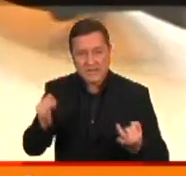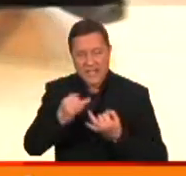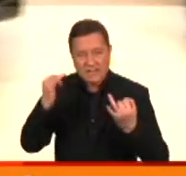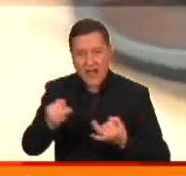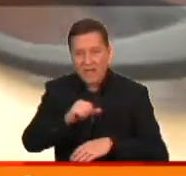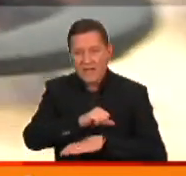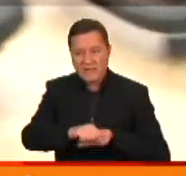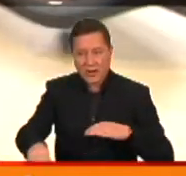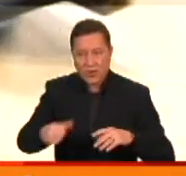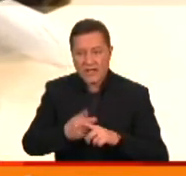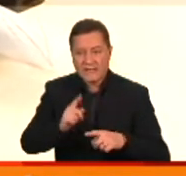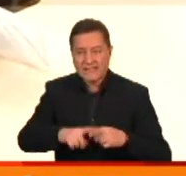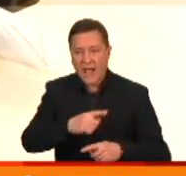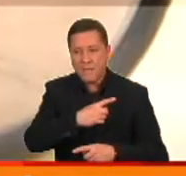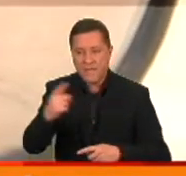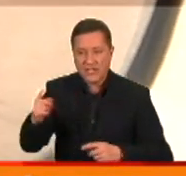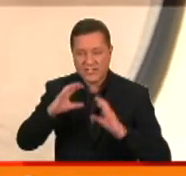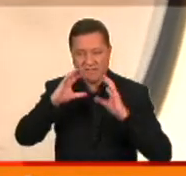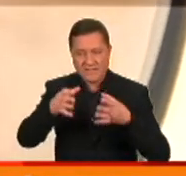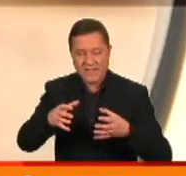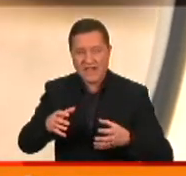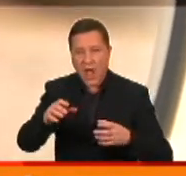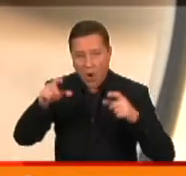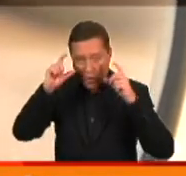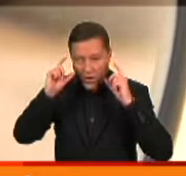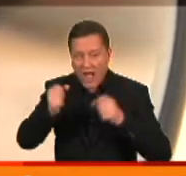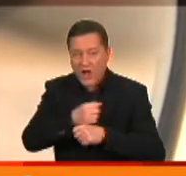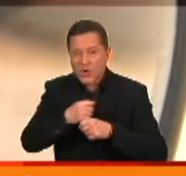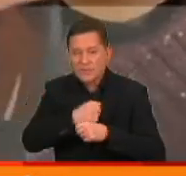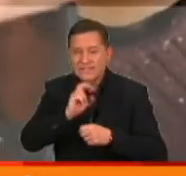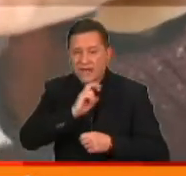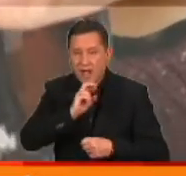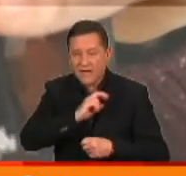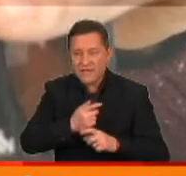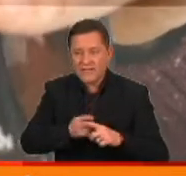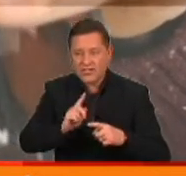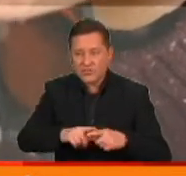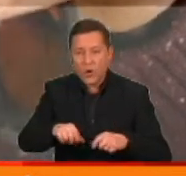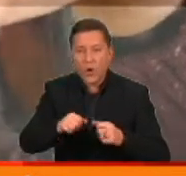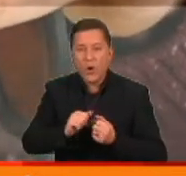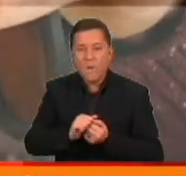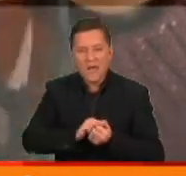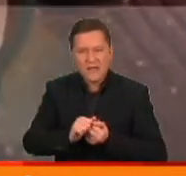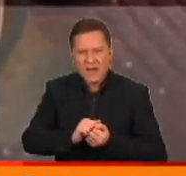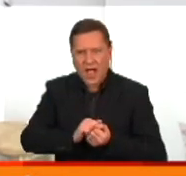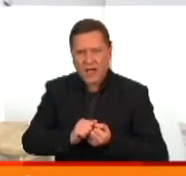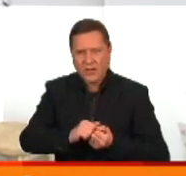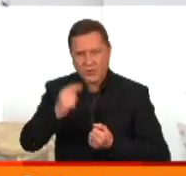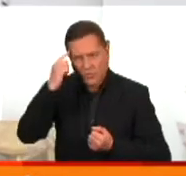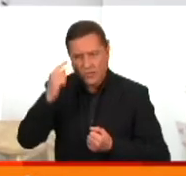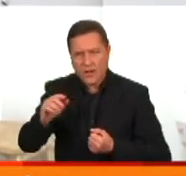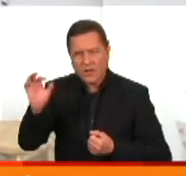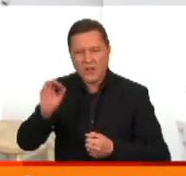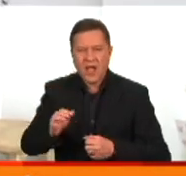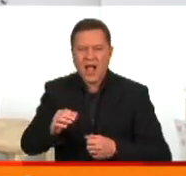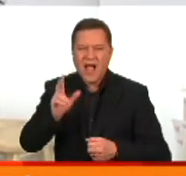за кордоном, бо це перші у світі окуляри з кави. Та до цього матеріалу, Максим каже, йшов довго. Прессували